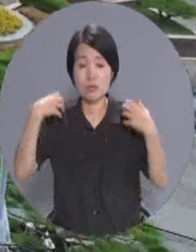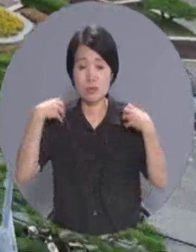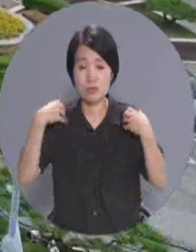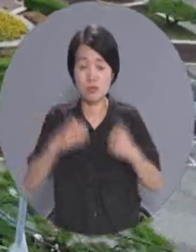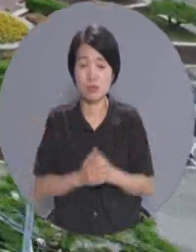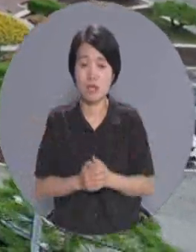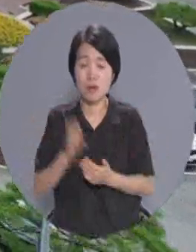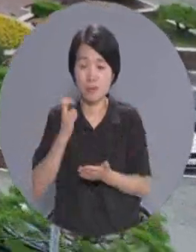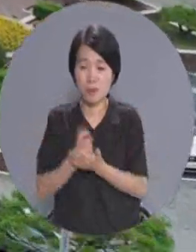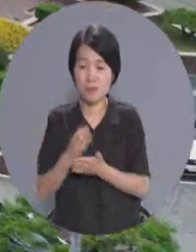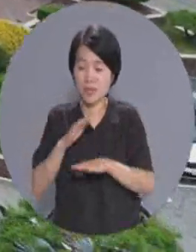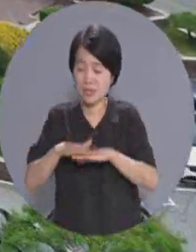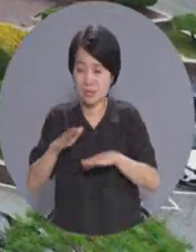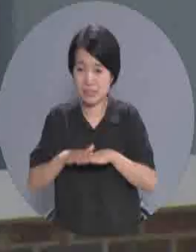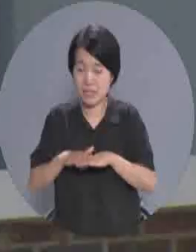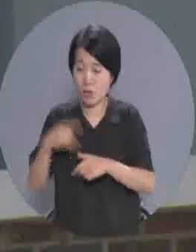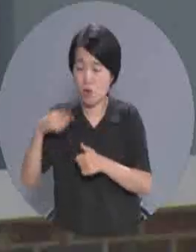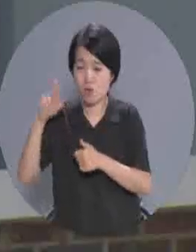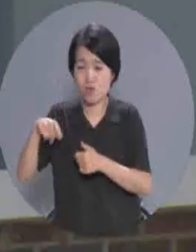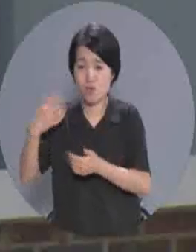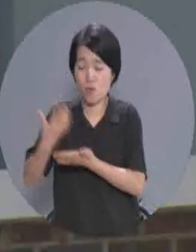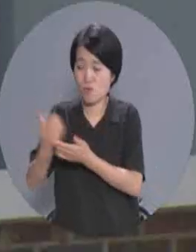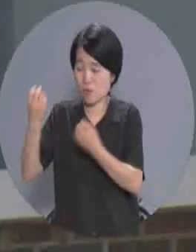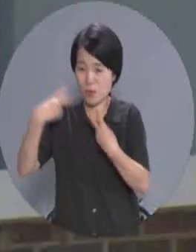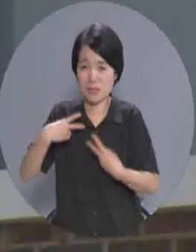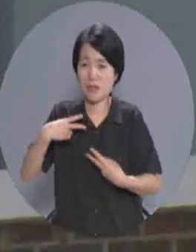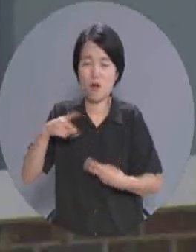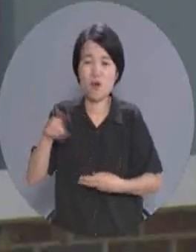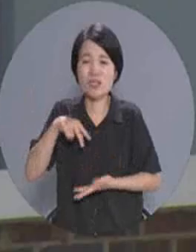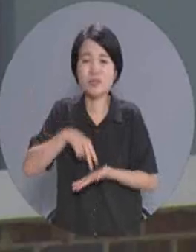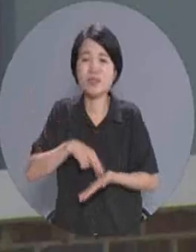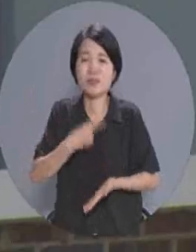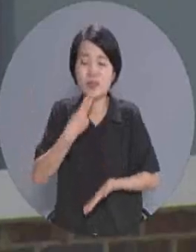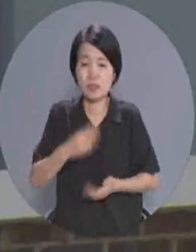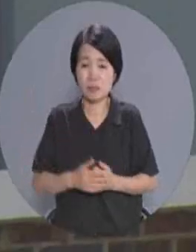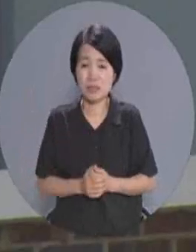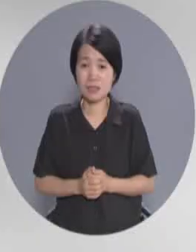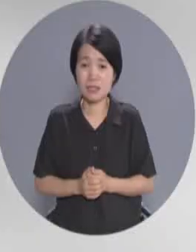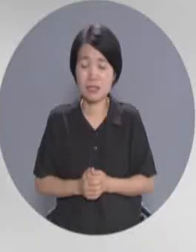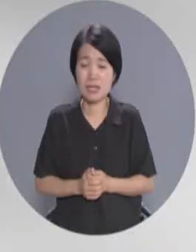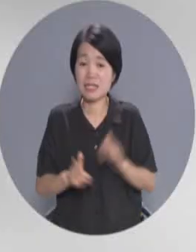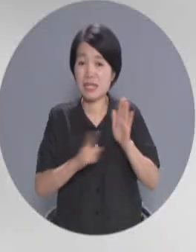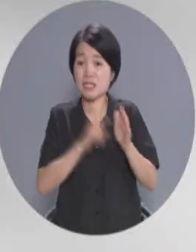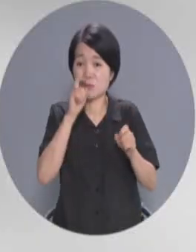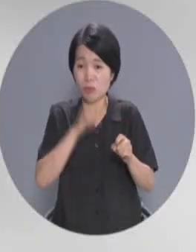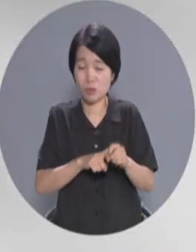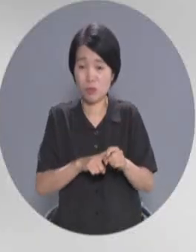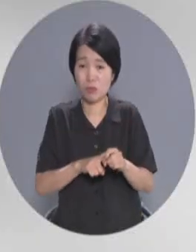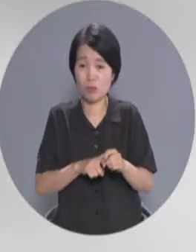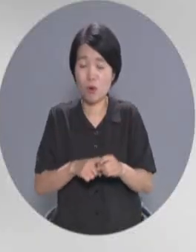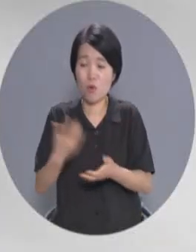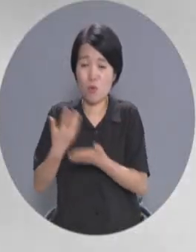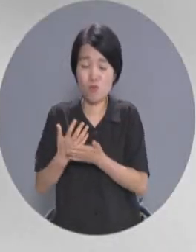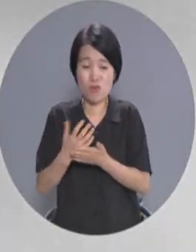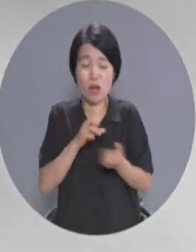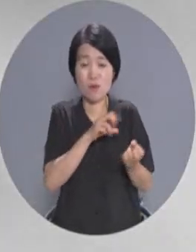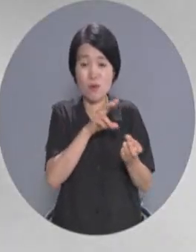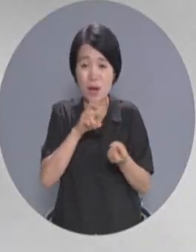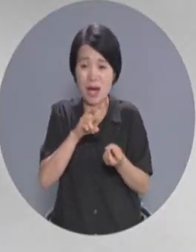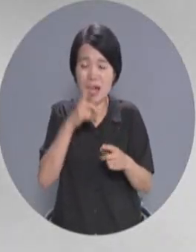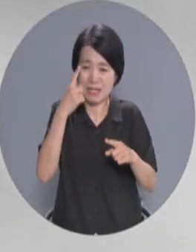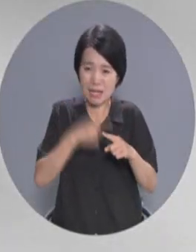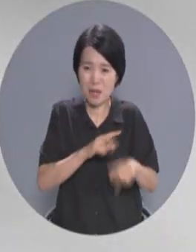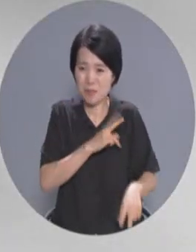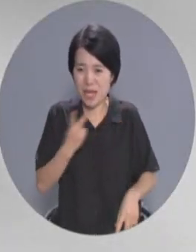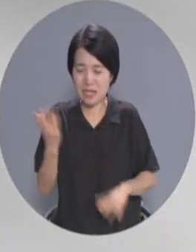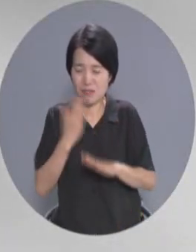법 해석이 담긴 교육부 공문에 어떠한 입장도 없다고 밝혔지만 단순 게시용으로 각 학교에 내려보냈던 공문을